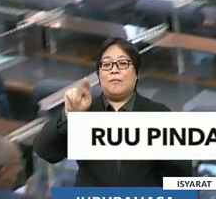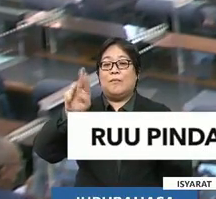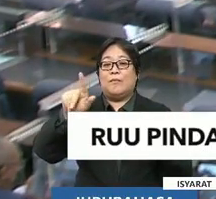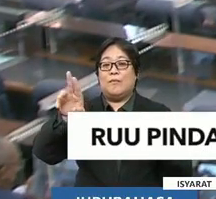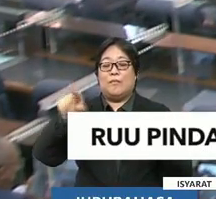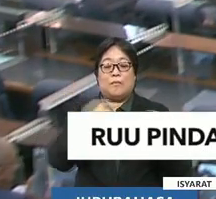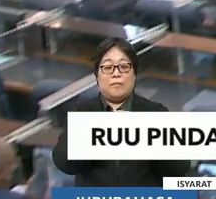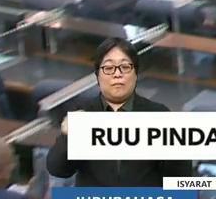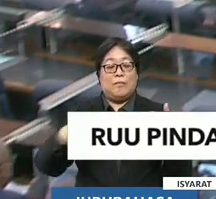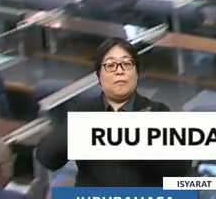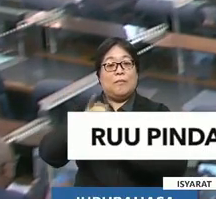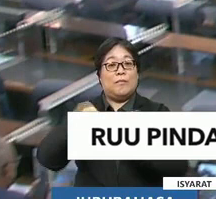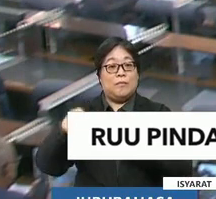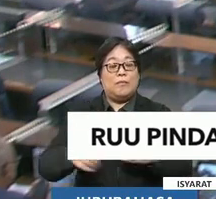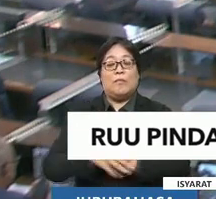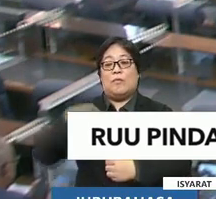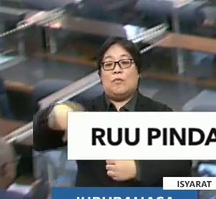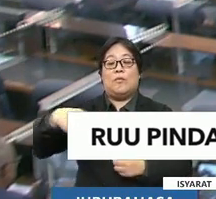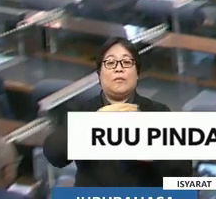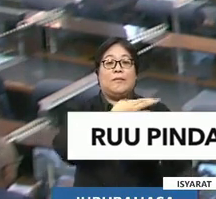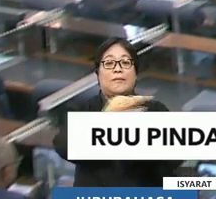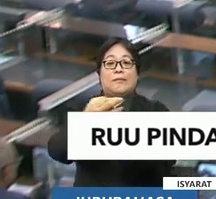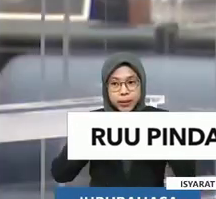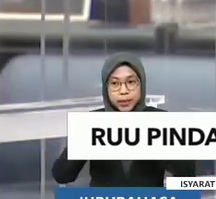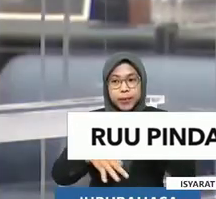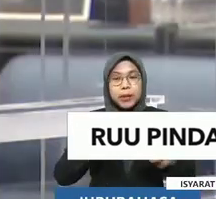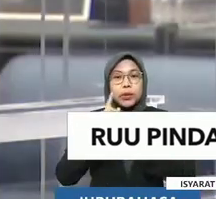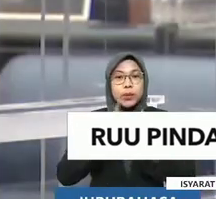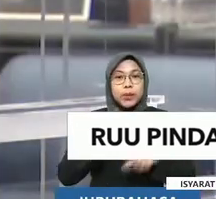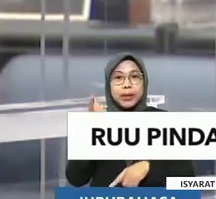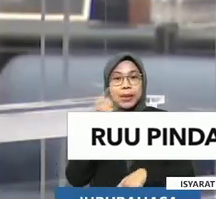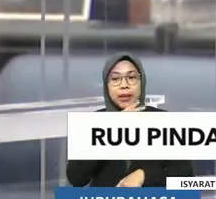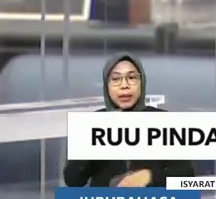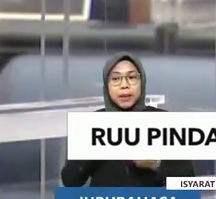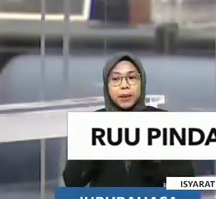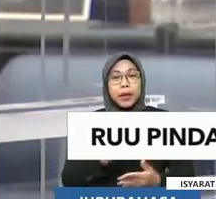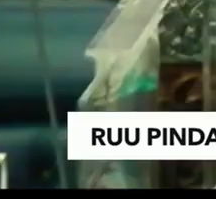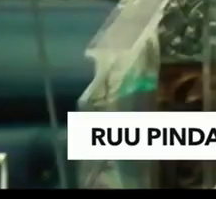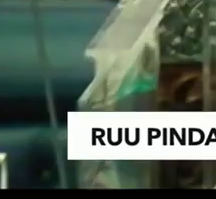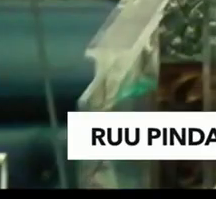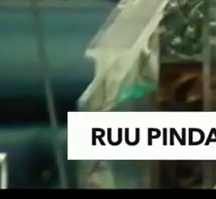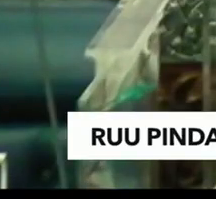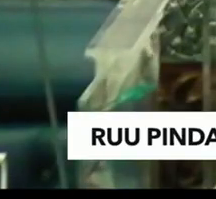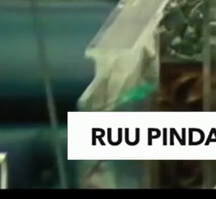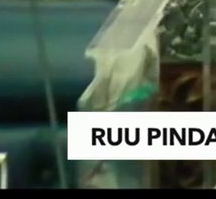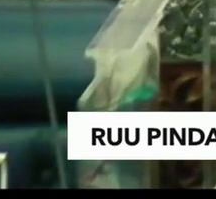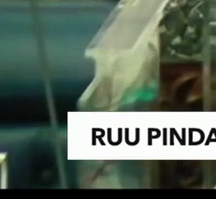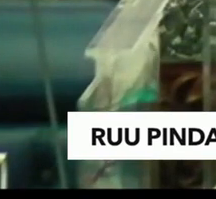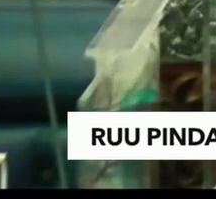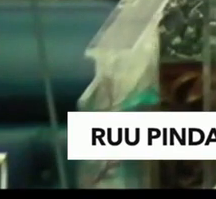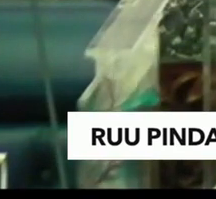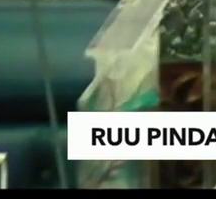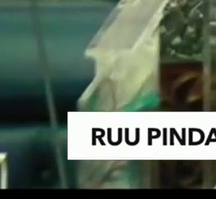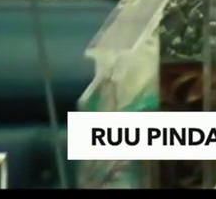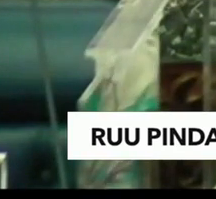membolehkan pandangan serta input semua pihak terlibat diperoleh dan semua sesi lebar urus Sai wachyunadi